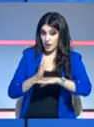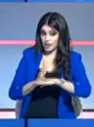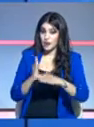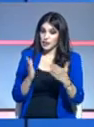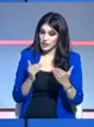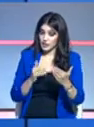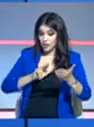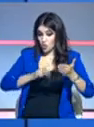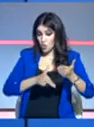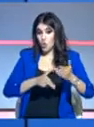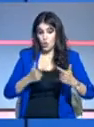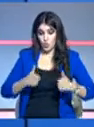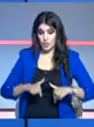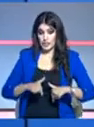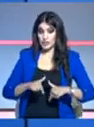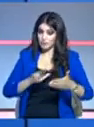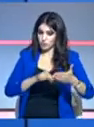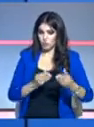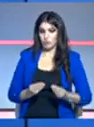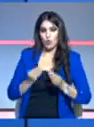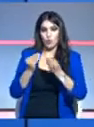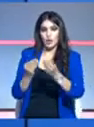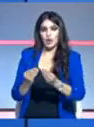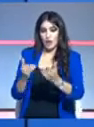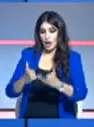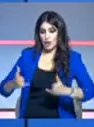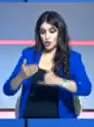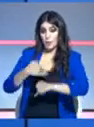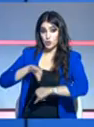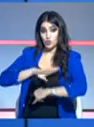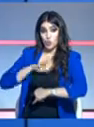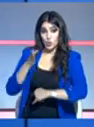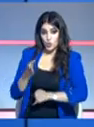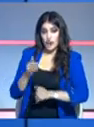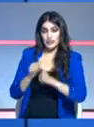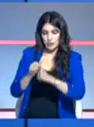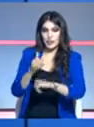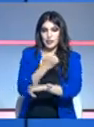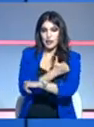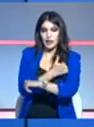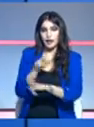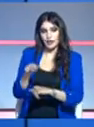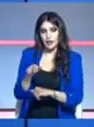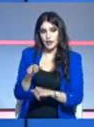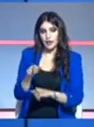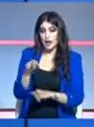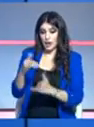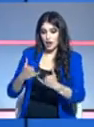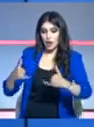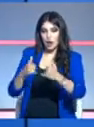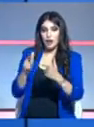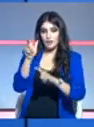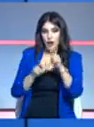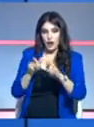في مصادقه السيد الوزير وتقديمه قدام لجنه القياده نتاع التلقيح. نعم. اللي هو لجنة